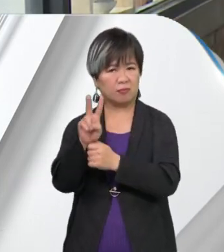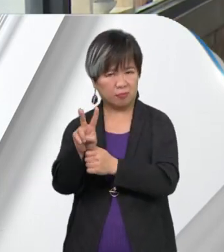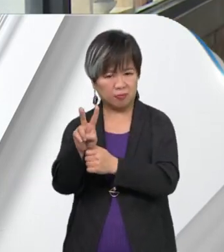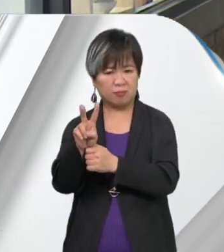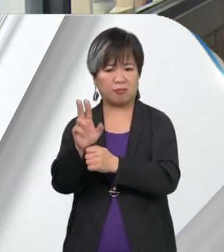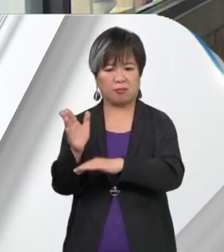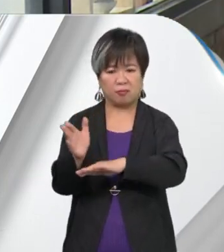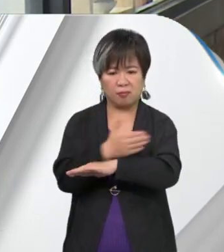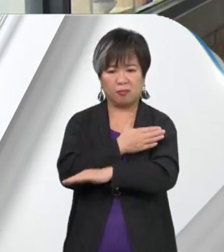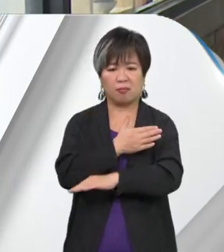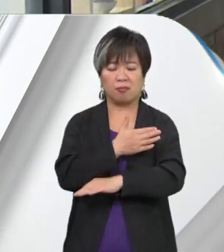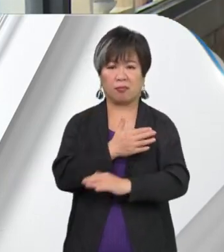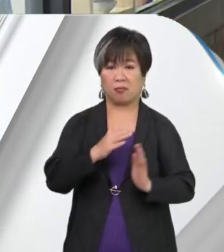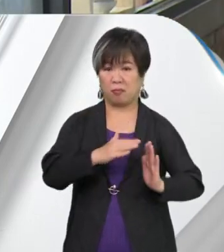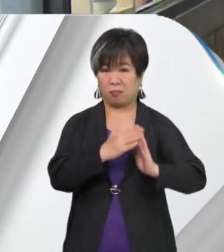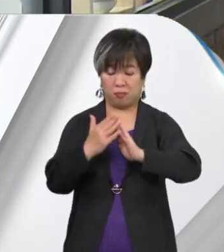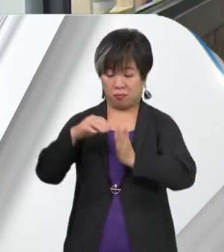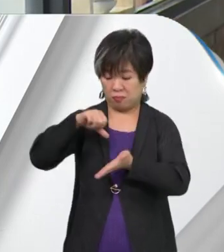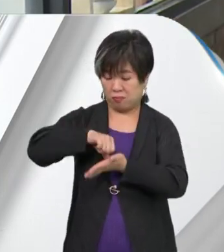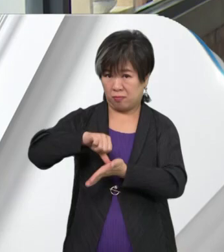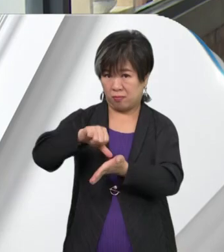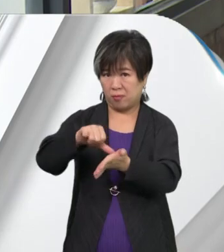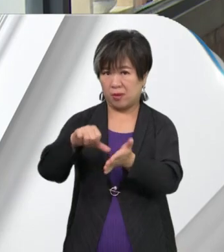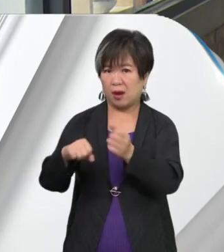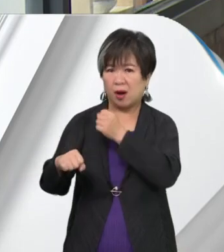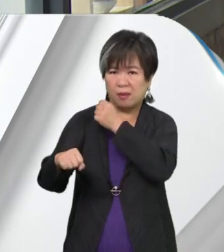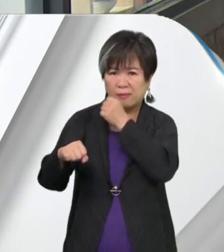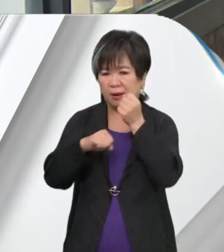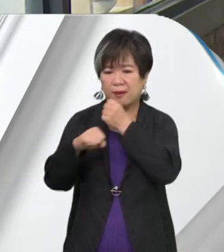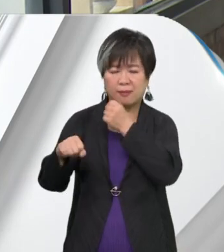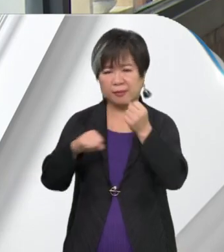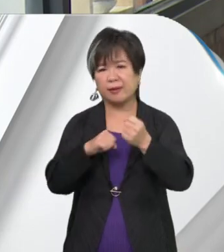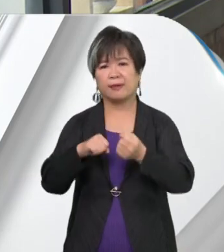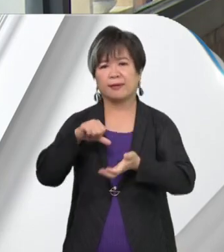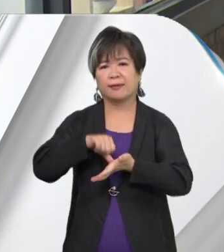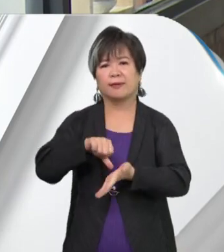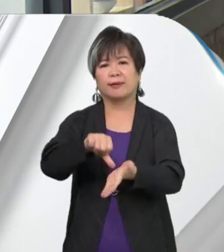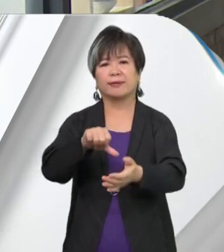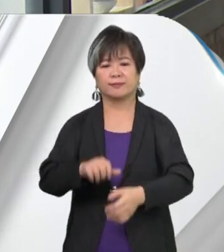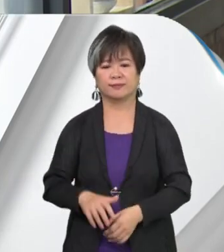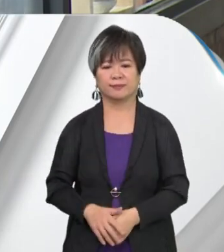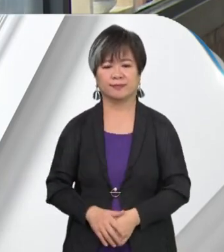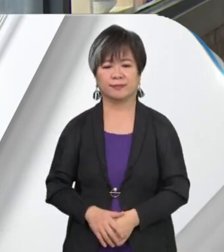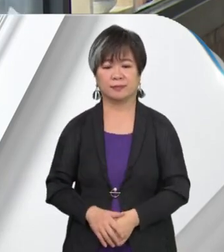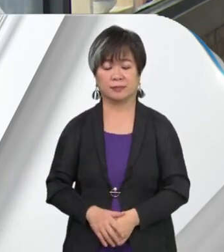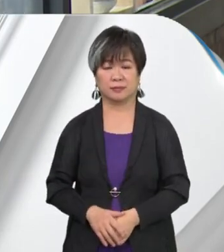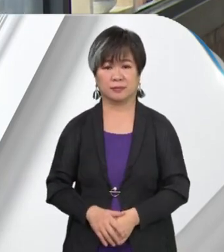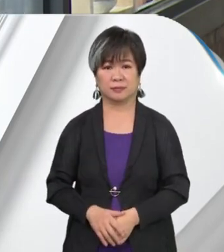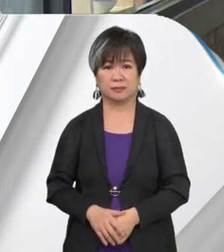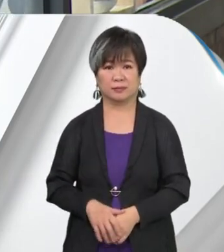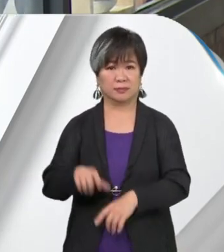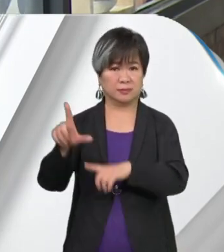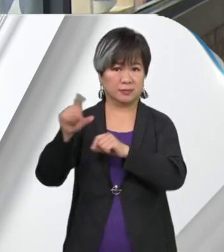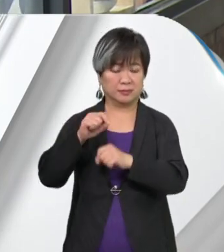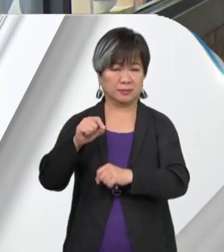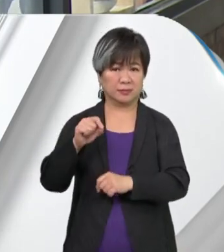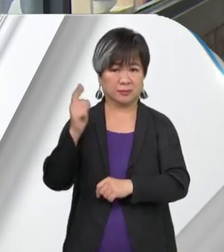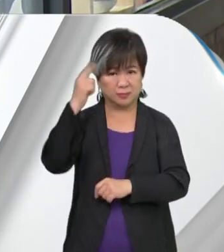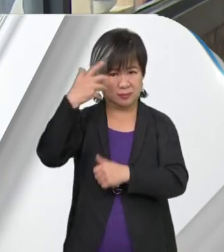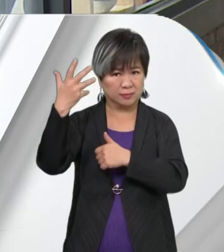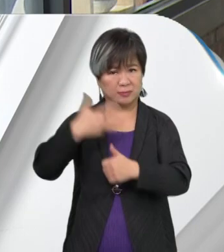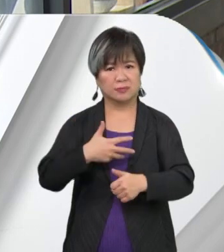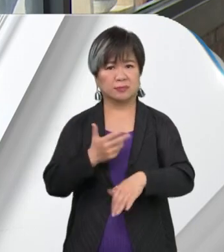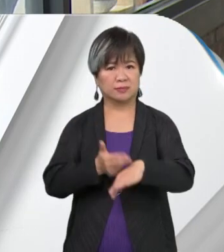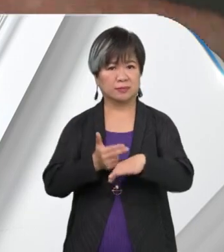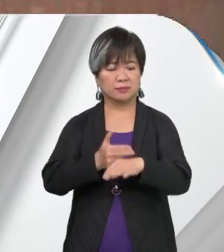始，就开始在复工了个甘蔗哦。做了个印尼特别传统的